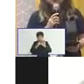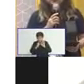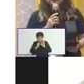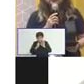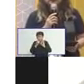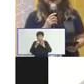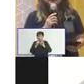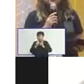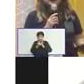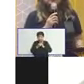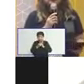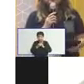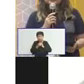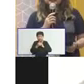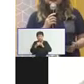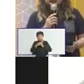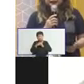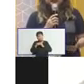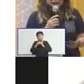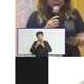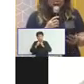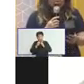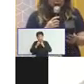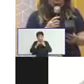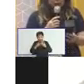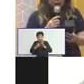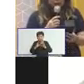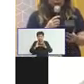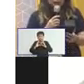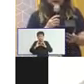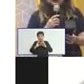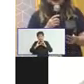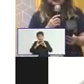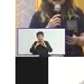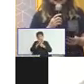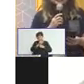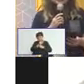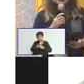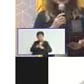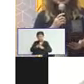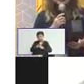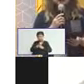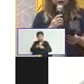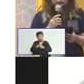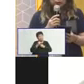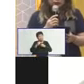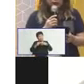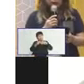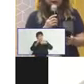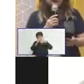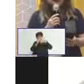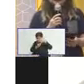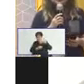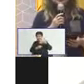ข้อมูลที่เราได้คุยกันไปเมื่อพุธที่แล้วสักนิดนึงนะคะก็มีข้อความที่น่าสนใจมากๆนะที่อาจารย์วิทิตได้ฝากเราไว้ร